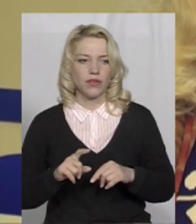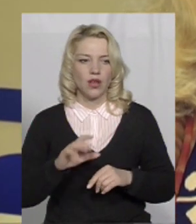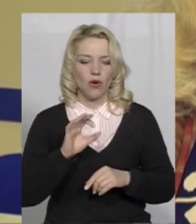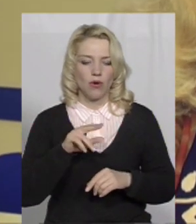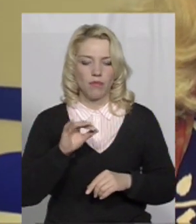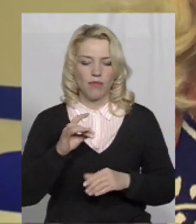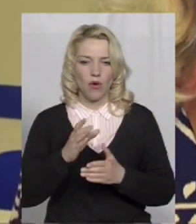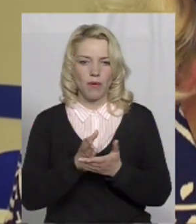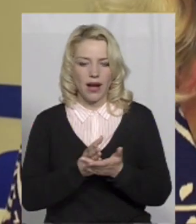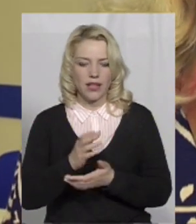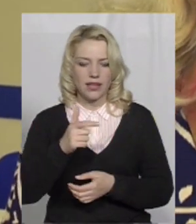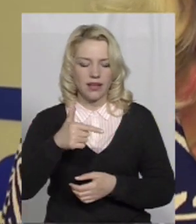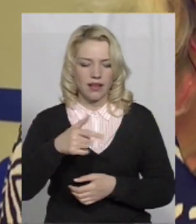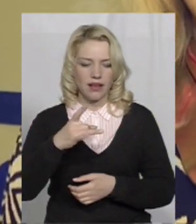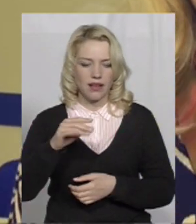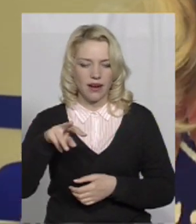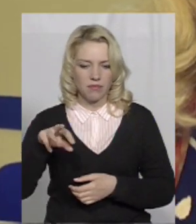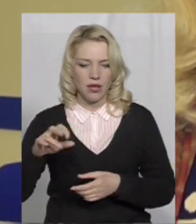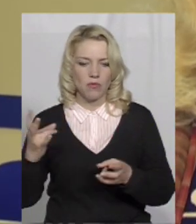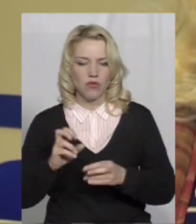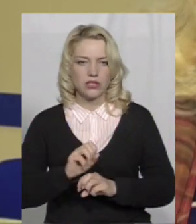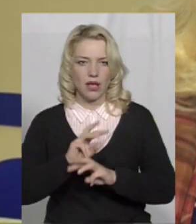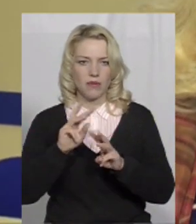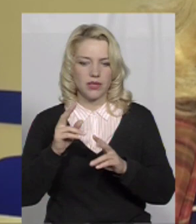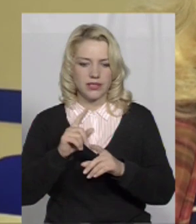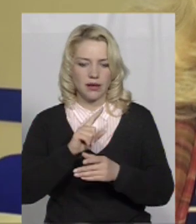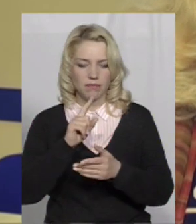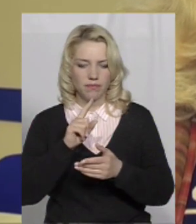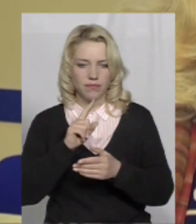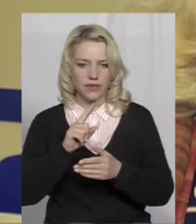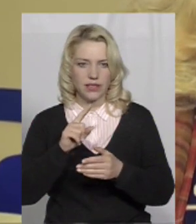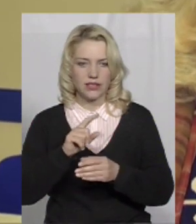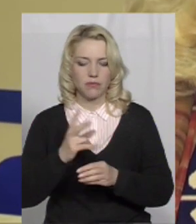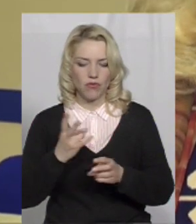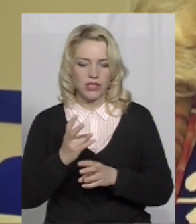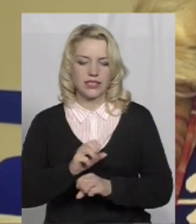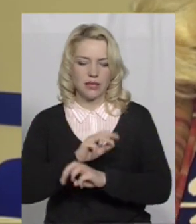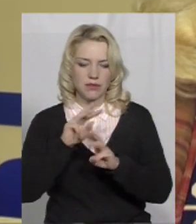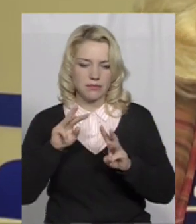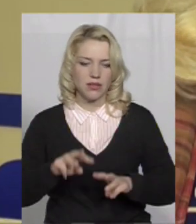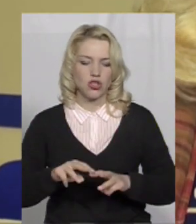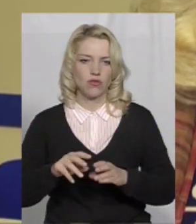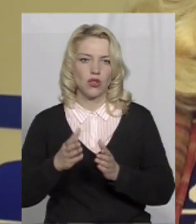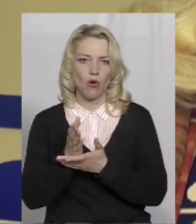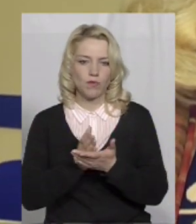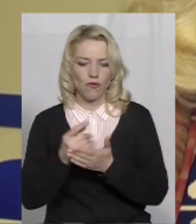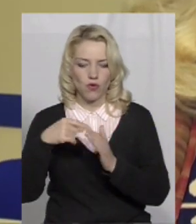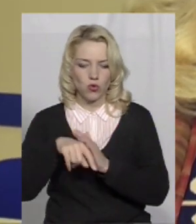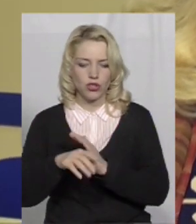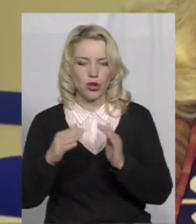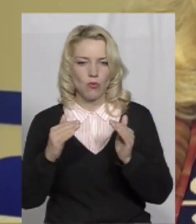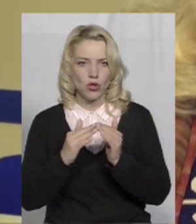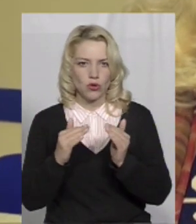сьогодні зобов'язаний забезпечувати обслуговування внутрішньобудинкових мереж. В реалії